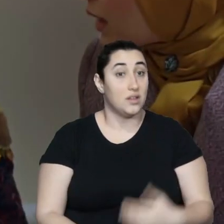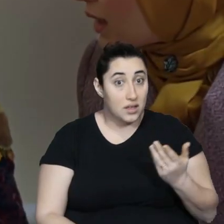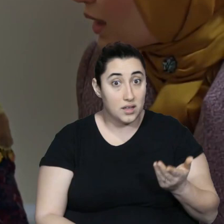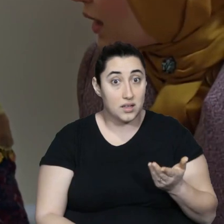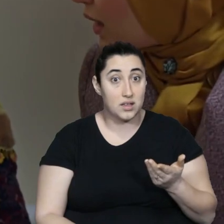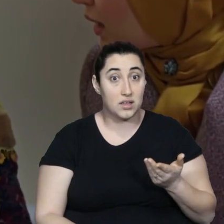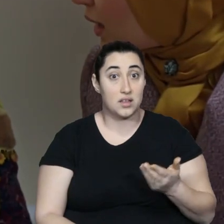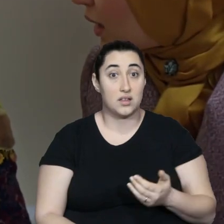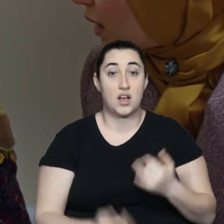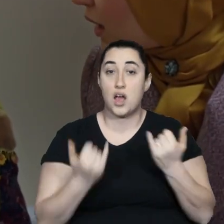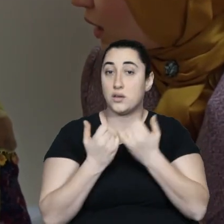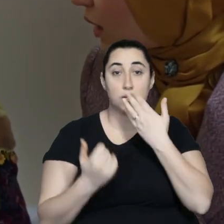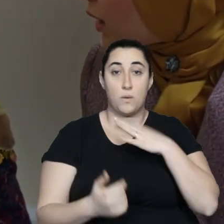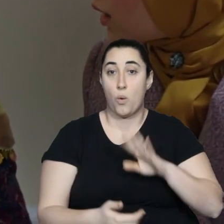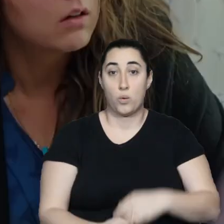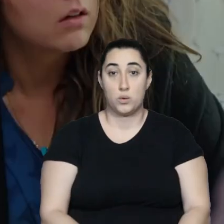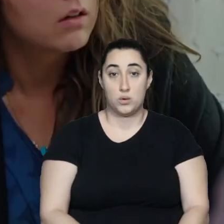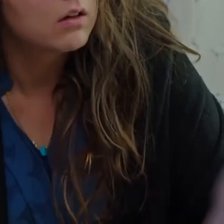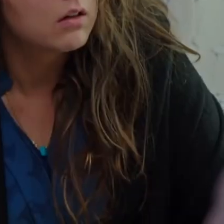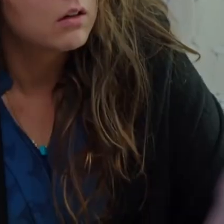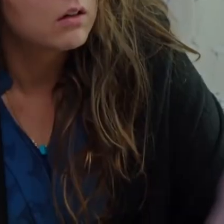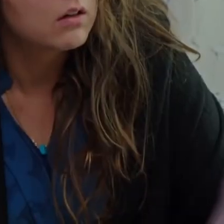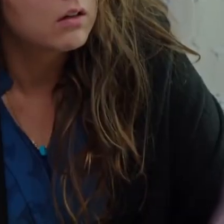Evet. Bir kardeşi yoktu.